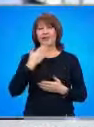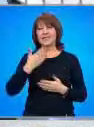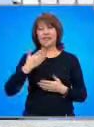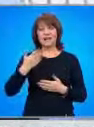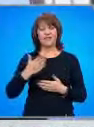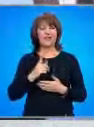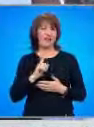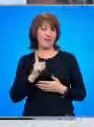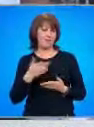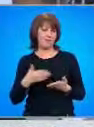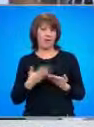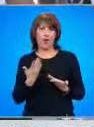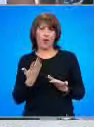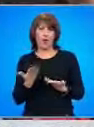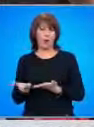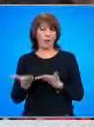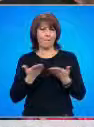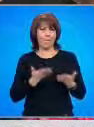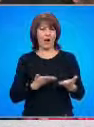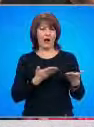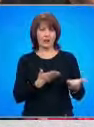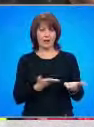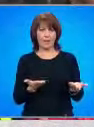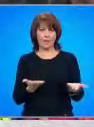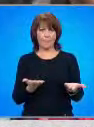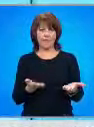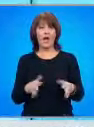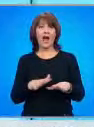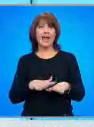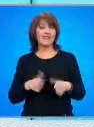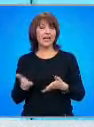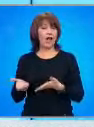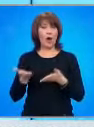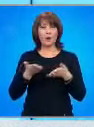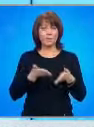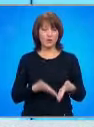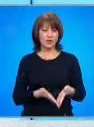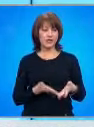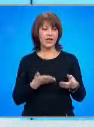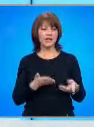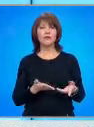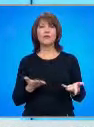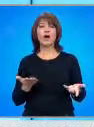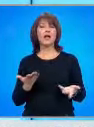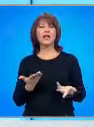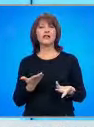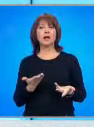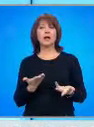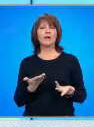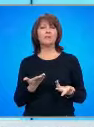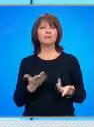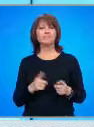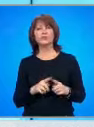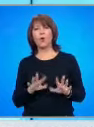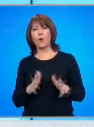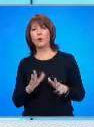Много интересно кой го е поканил там. Но ефектът от това посещение беше, че към